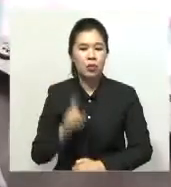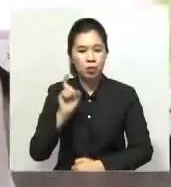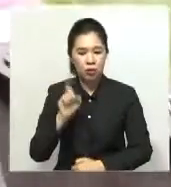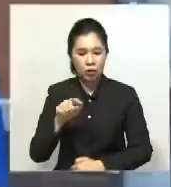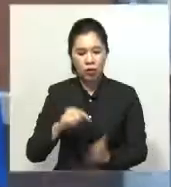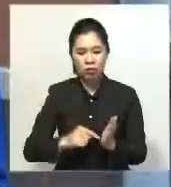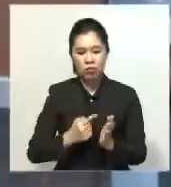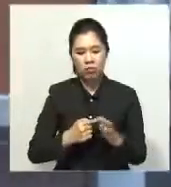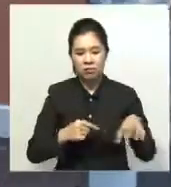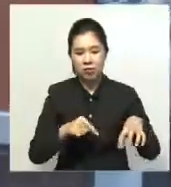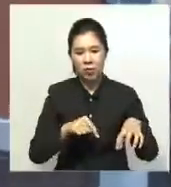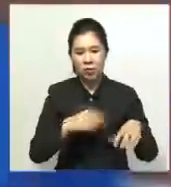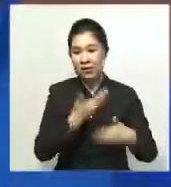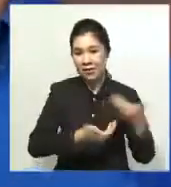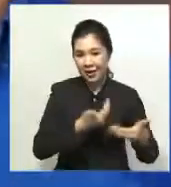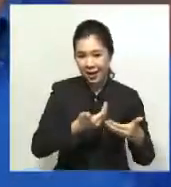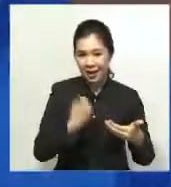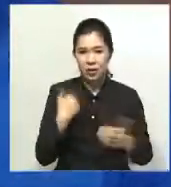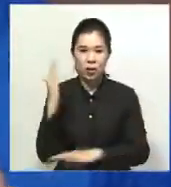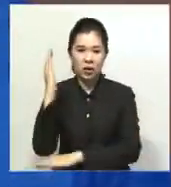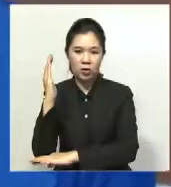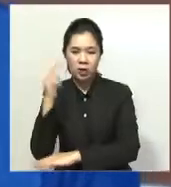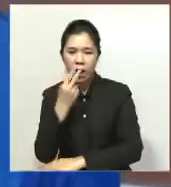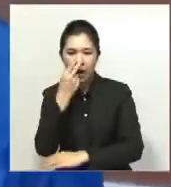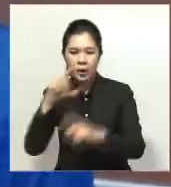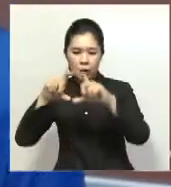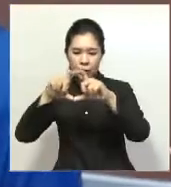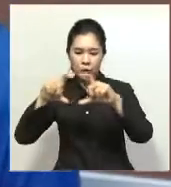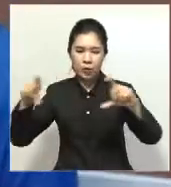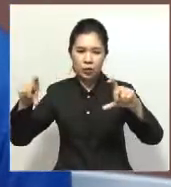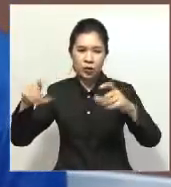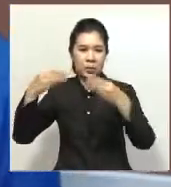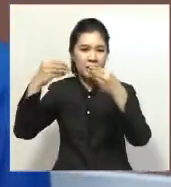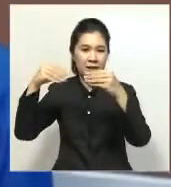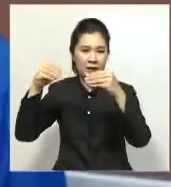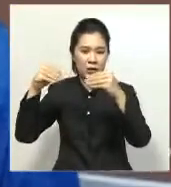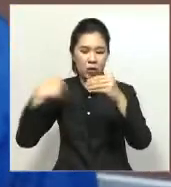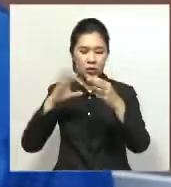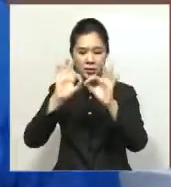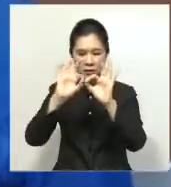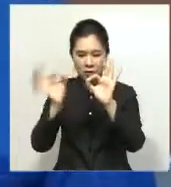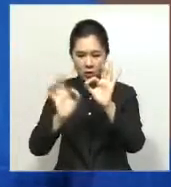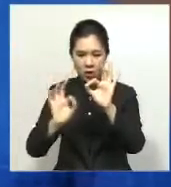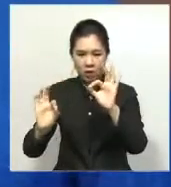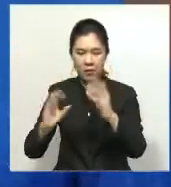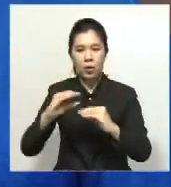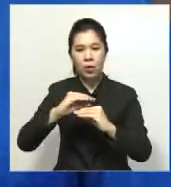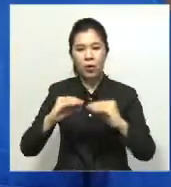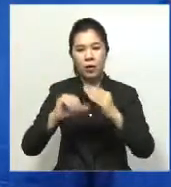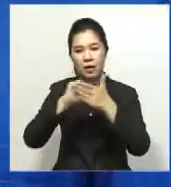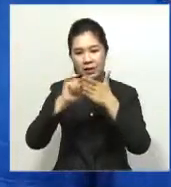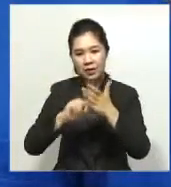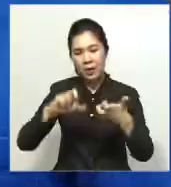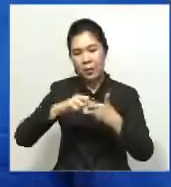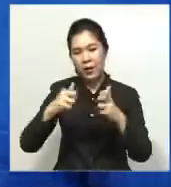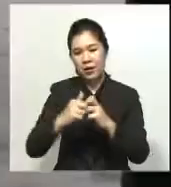ไปขึ้นที่ต้นทางแล้วก็ให้สังเกตที่กระจกหน้ารถค่ะคือกระจกหน้ารถเนี่ยจะมีข้อความเขียนไว้ว่าโครงการแก้ไ